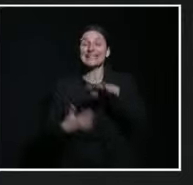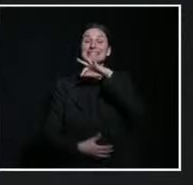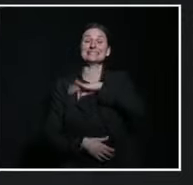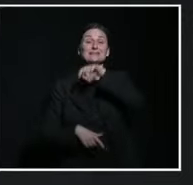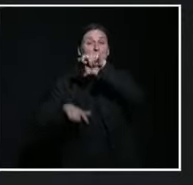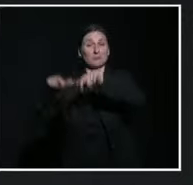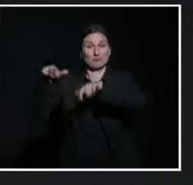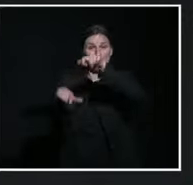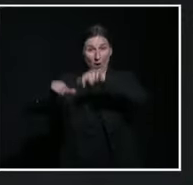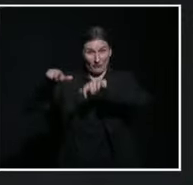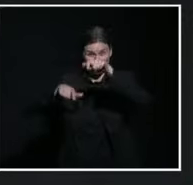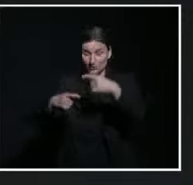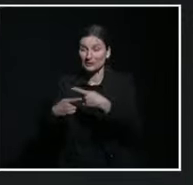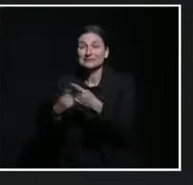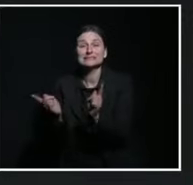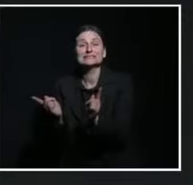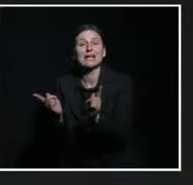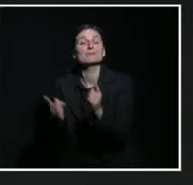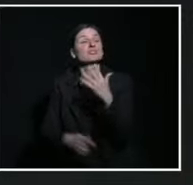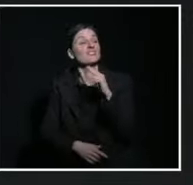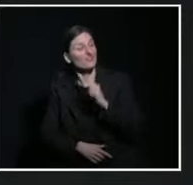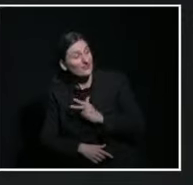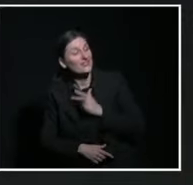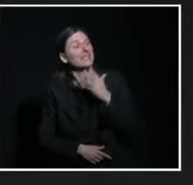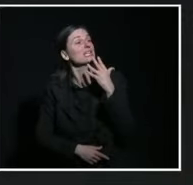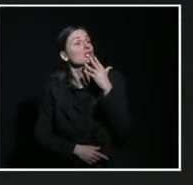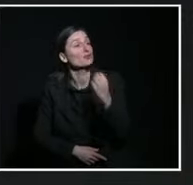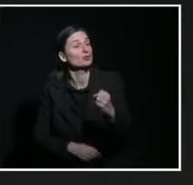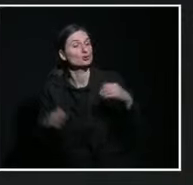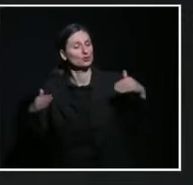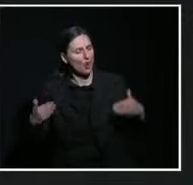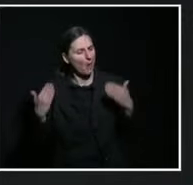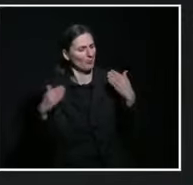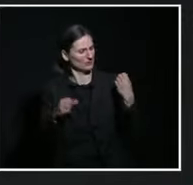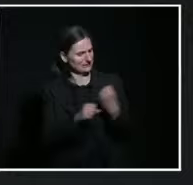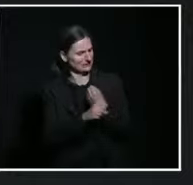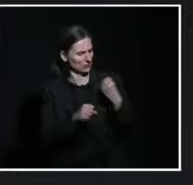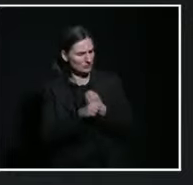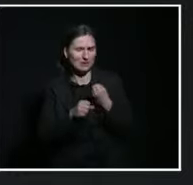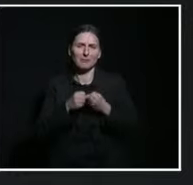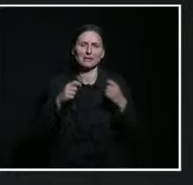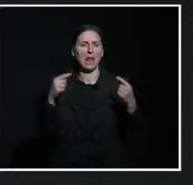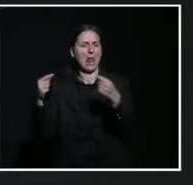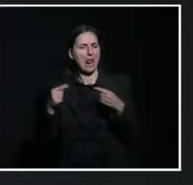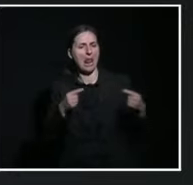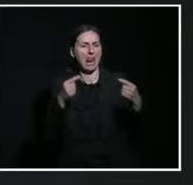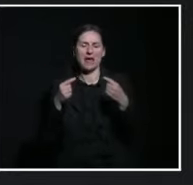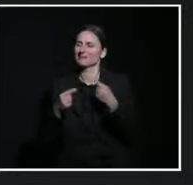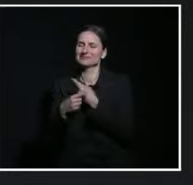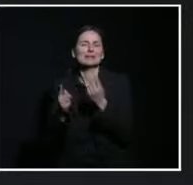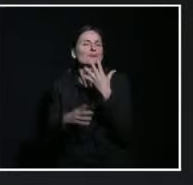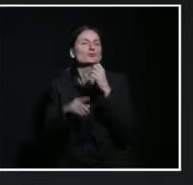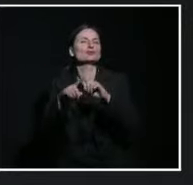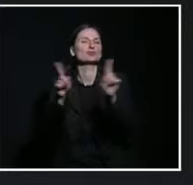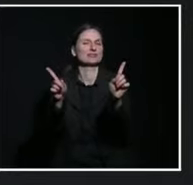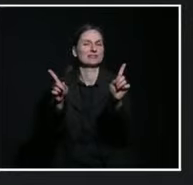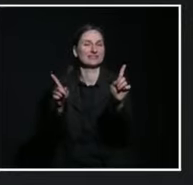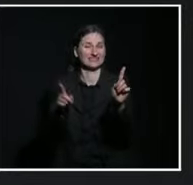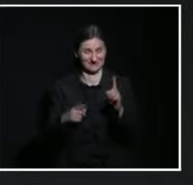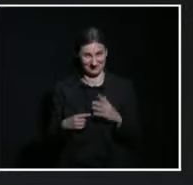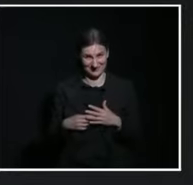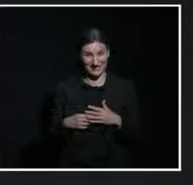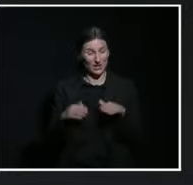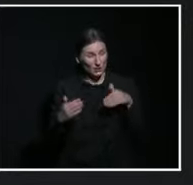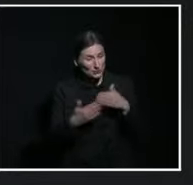Krisenprofiteure machen keine konstruktive Oppositionsarbeit. Im Gegenteil, sie tummeln sich am liebsten